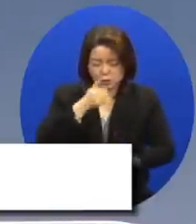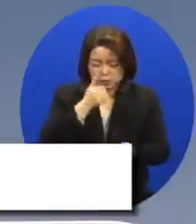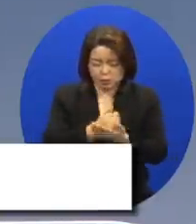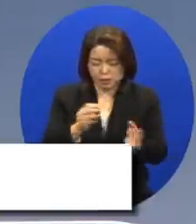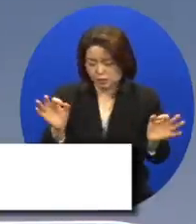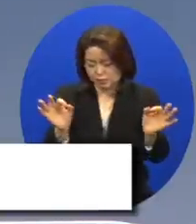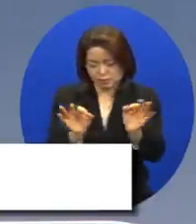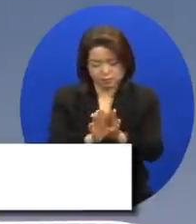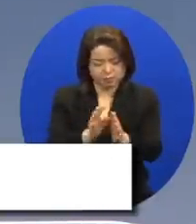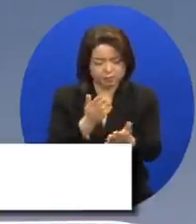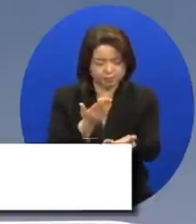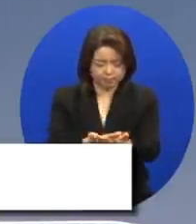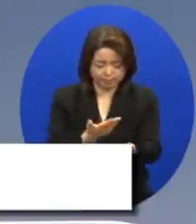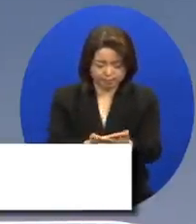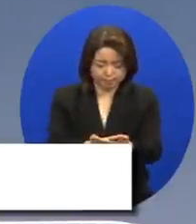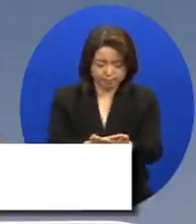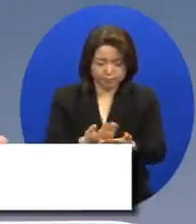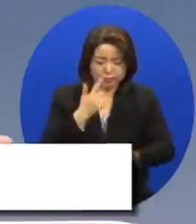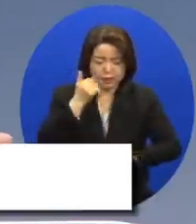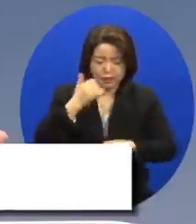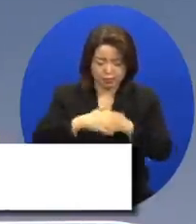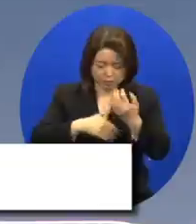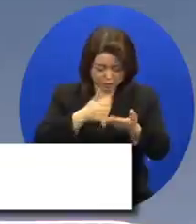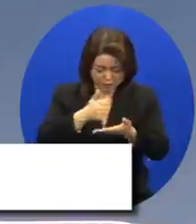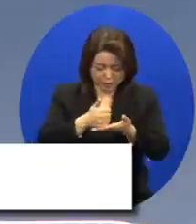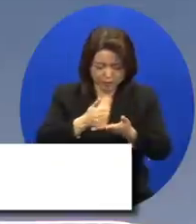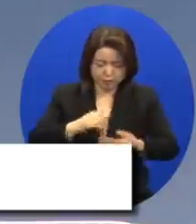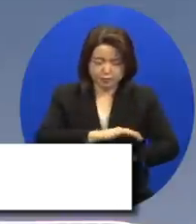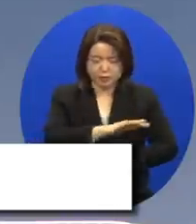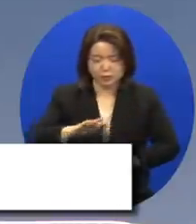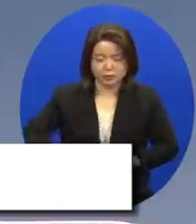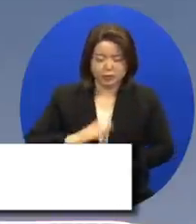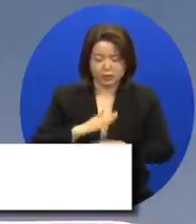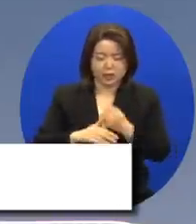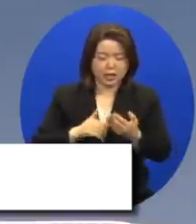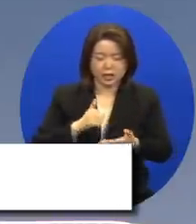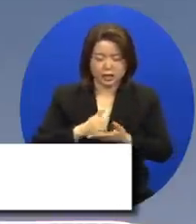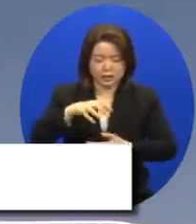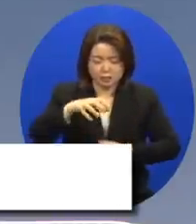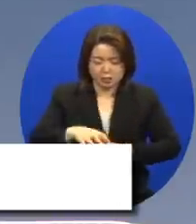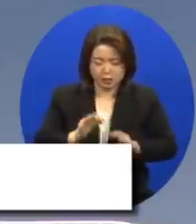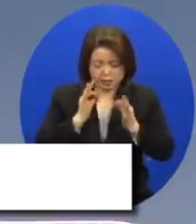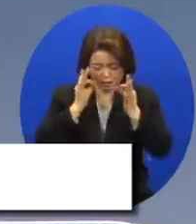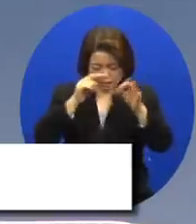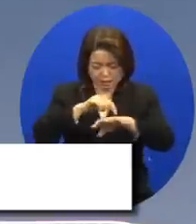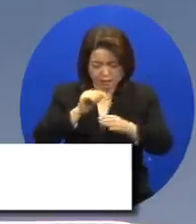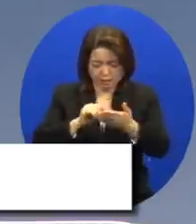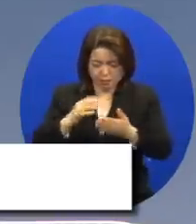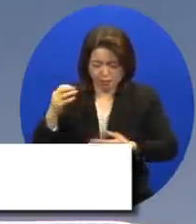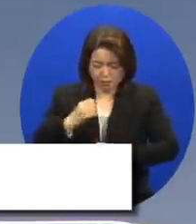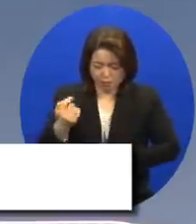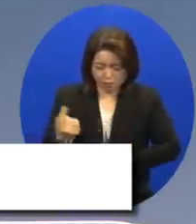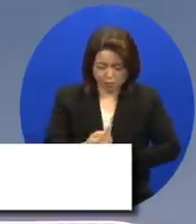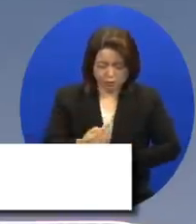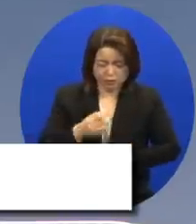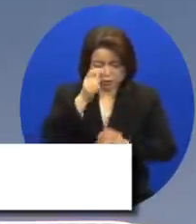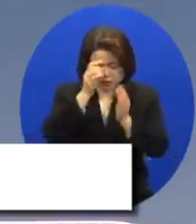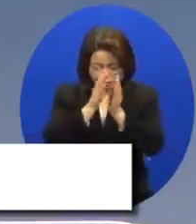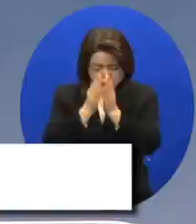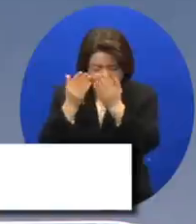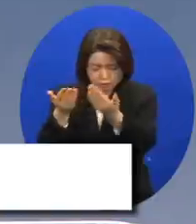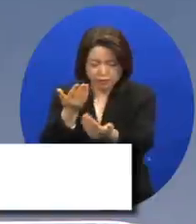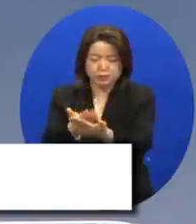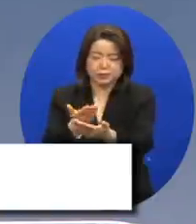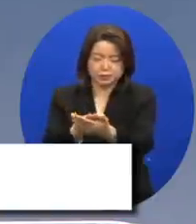주소서 아버지 하나님 우리가 아버지 하나님 앞에 간절한 마음으로 나와 가는거 합니다